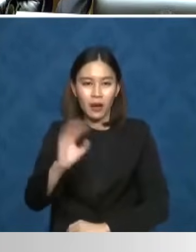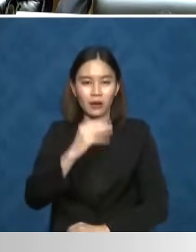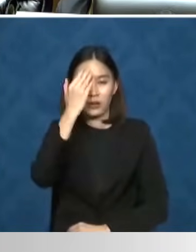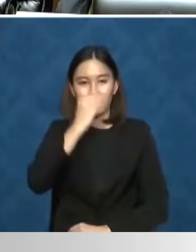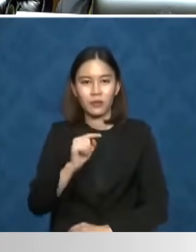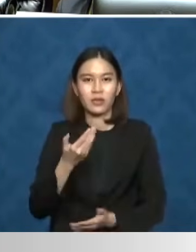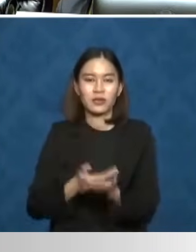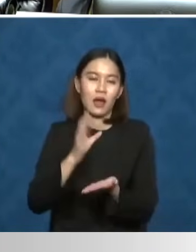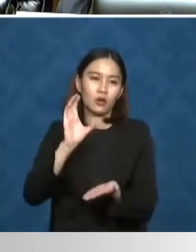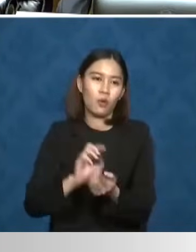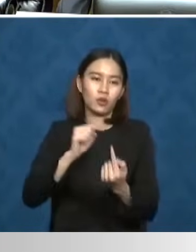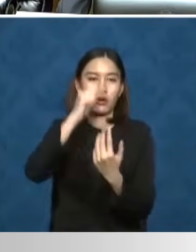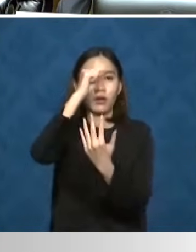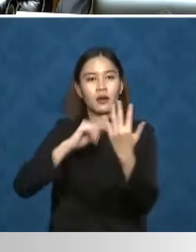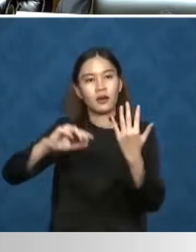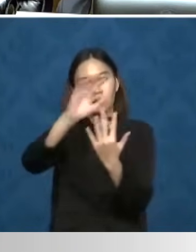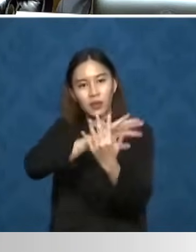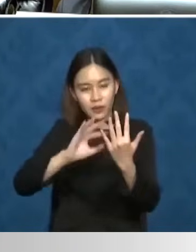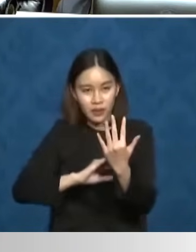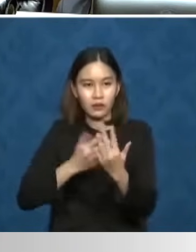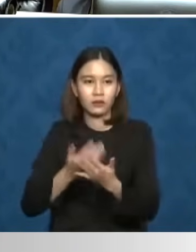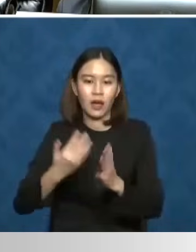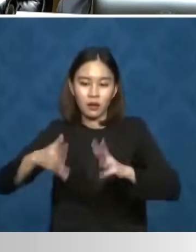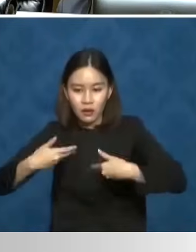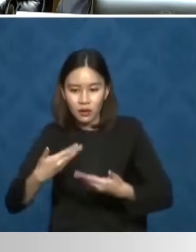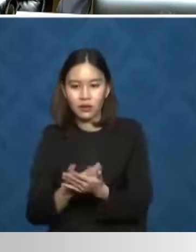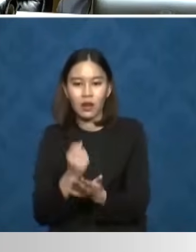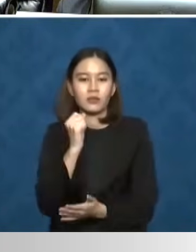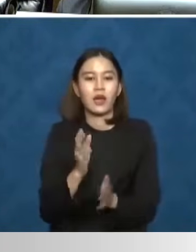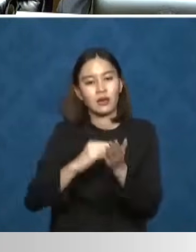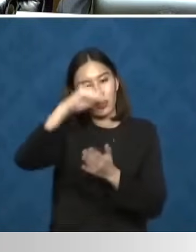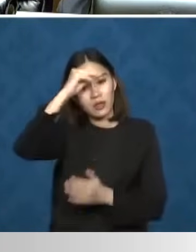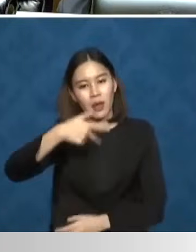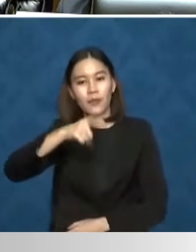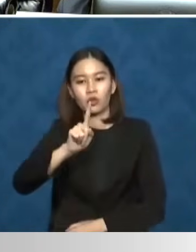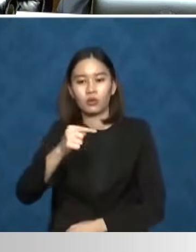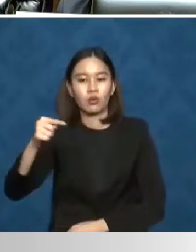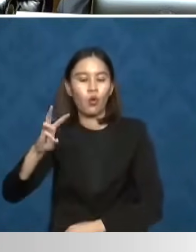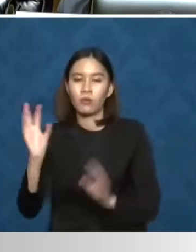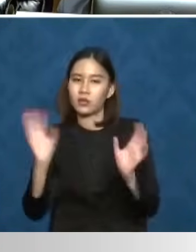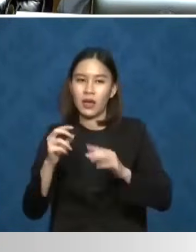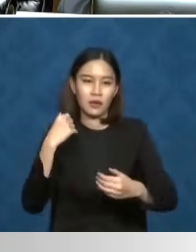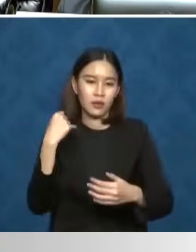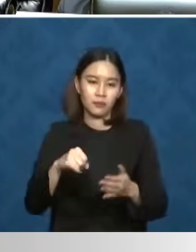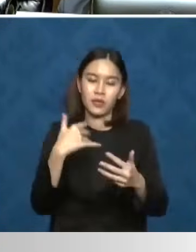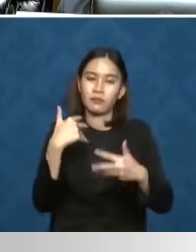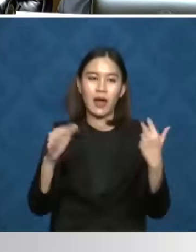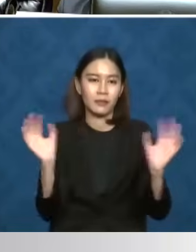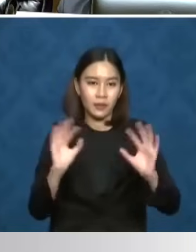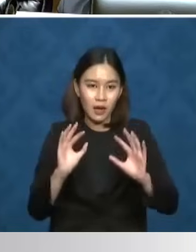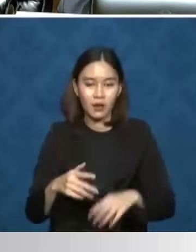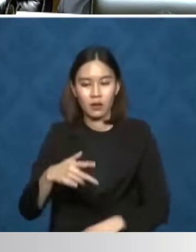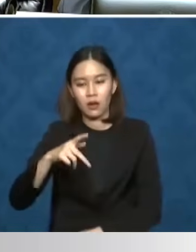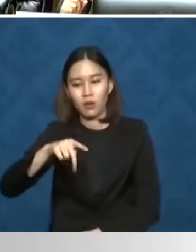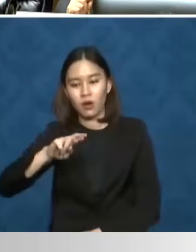ราะนี่คืองบประมาณของประเทศนะครับไม่ใช่รายรับรายจ่ายนักเรียนประถมครับไม่ควรผิดพลาดอย่างยิ่งนอกจากนี้ครับร่าง